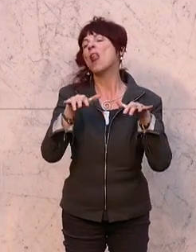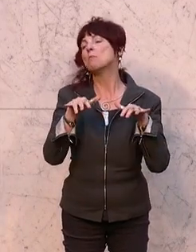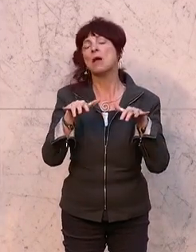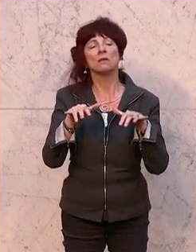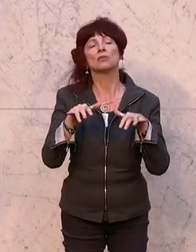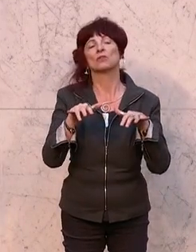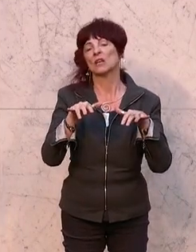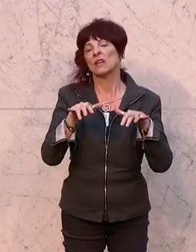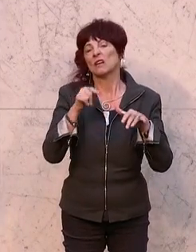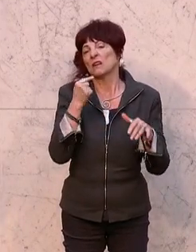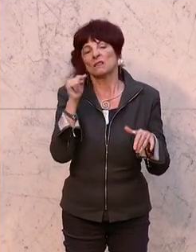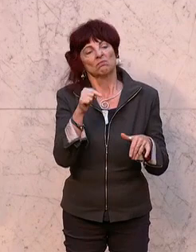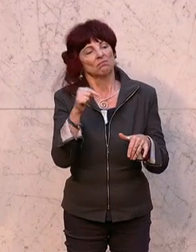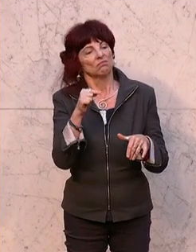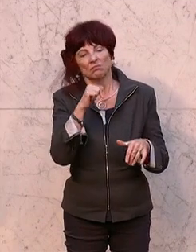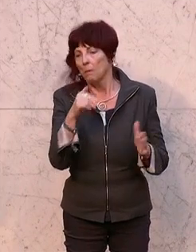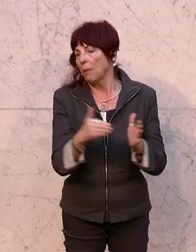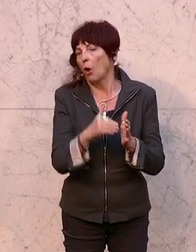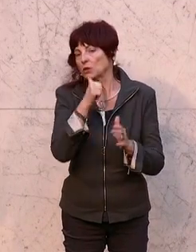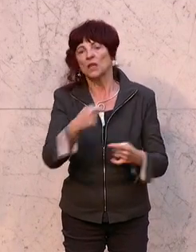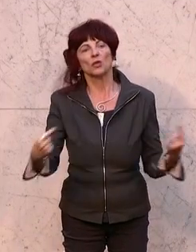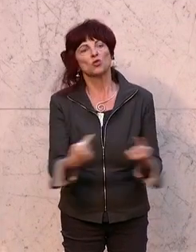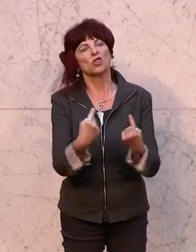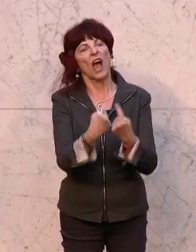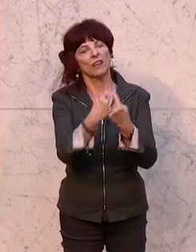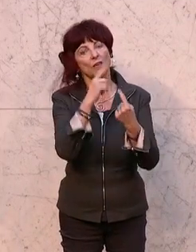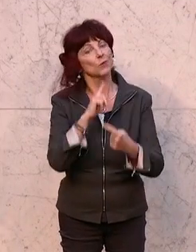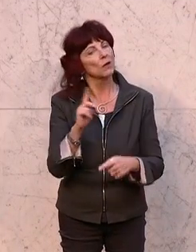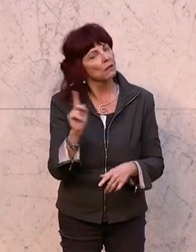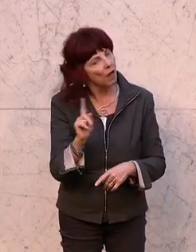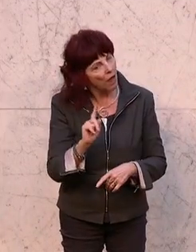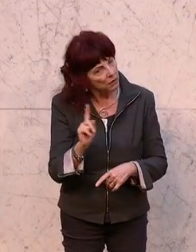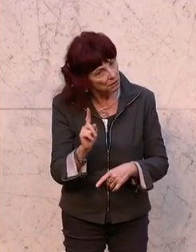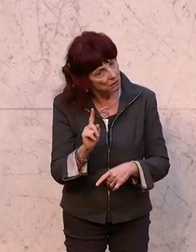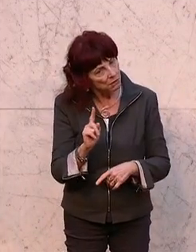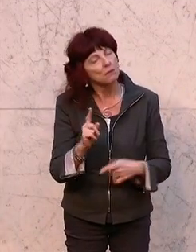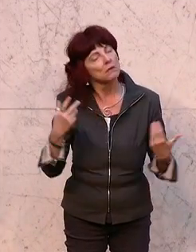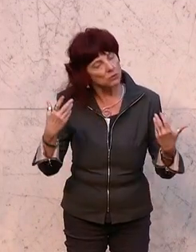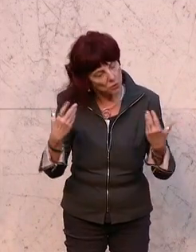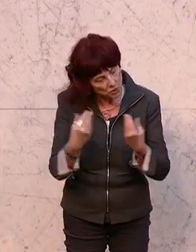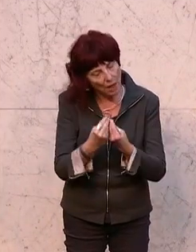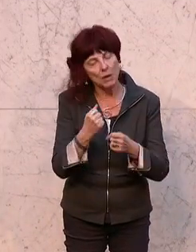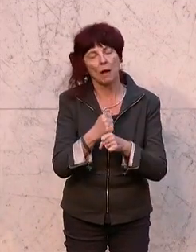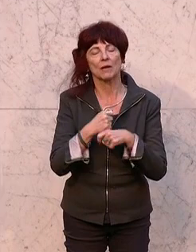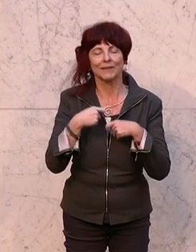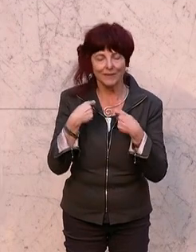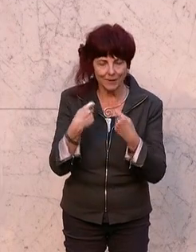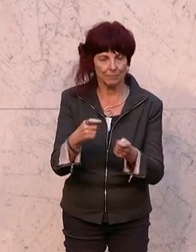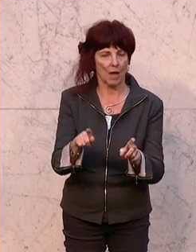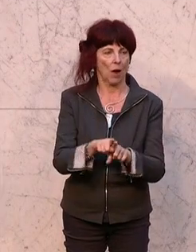als unnötig und nur Streiterei und nur gegeneinander darstellen. Das ist es nämlich nicht.